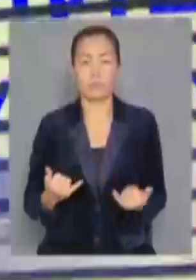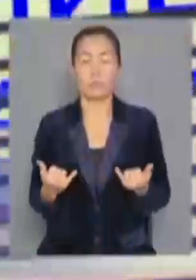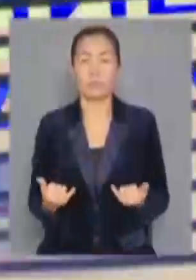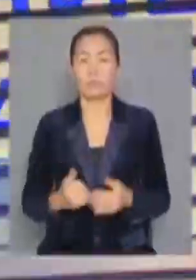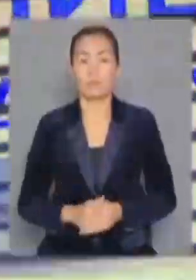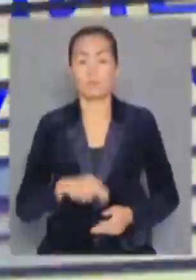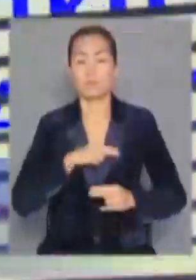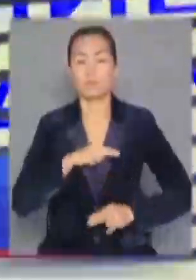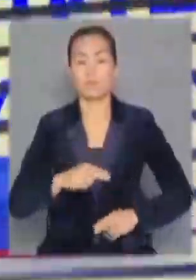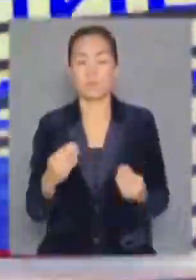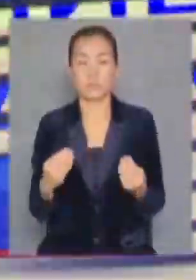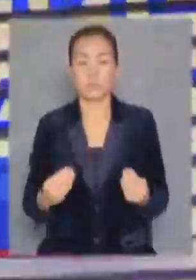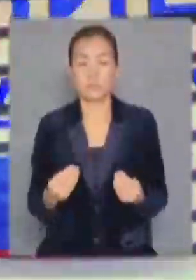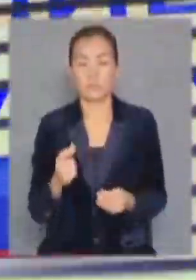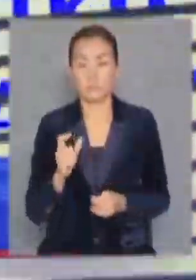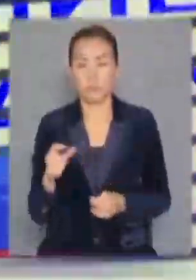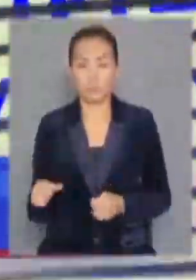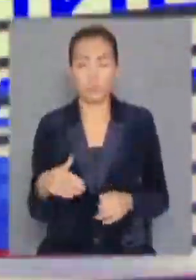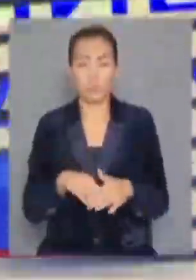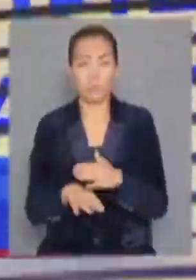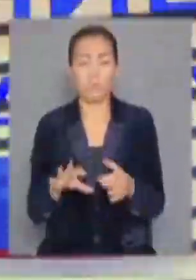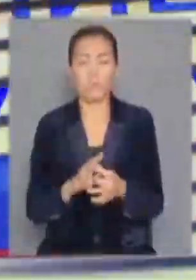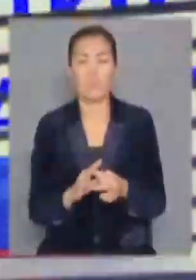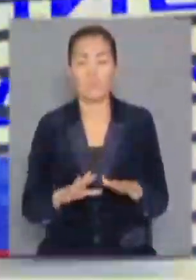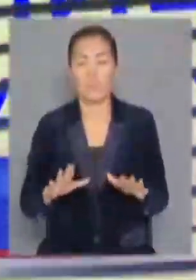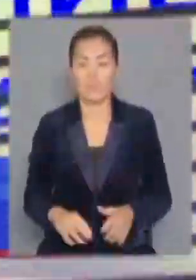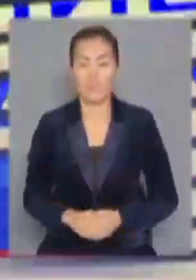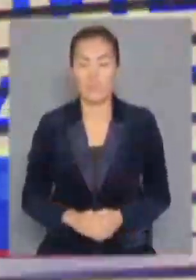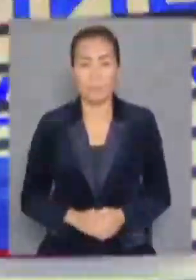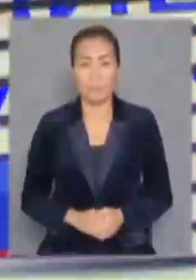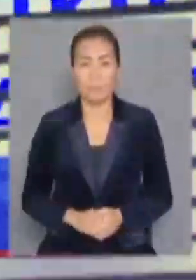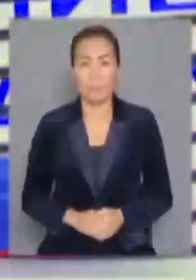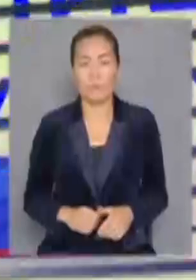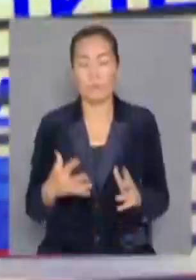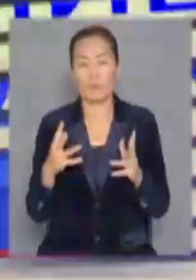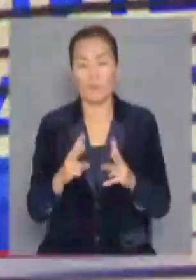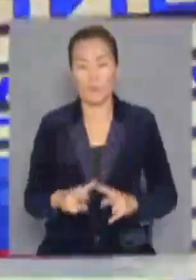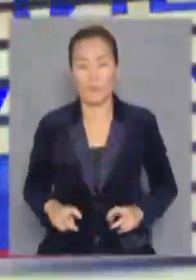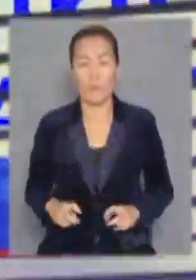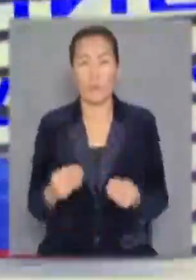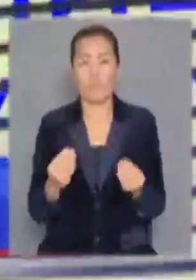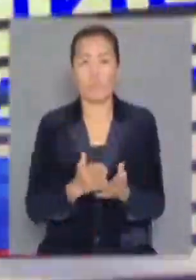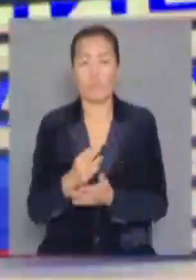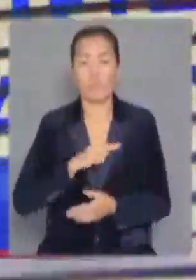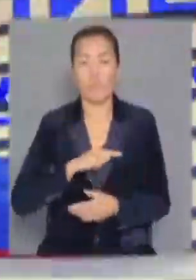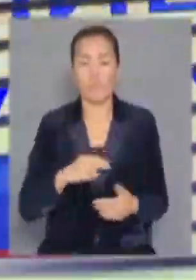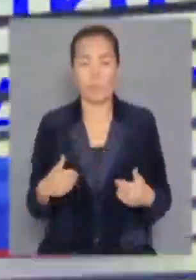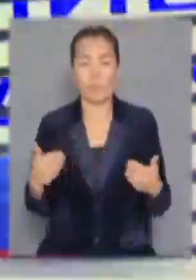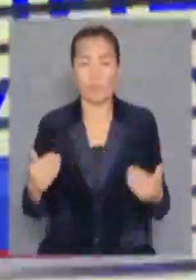мынау еңбек майданында жүрген почта байланыс жүйесінің қызметкерлеріне тек абыройлы қызмет